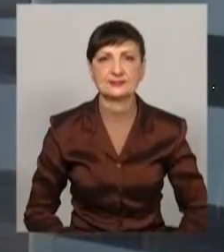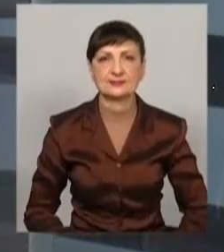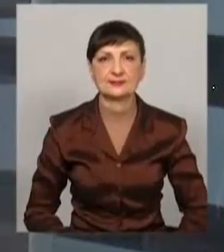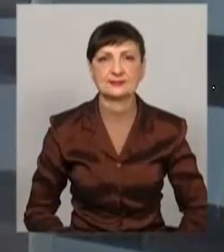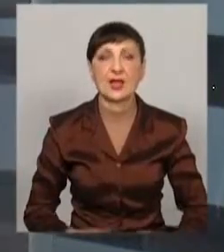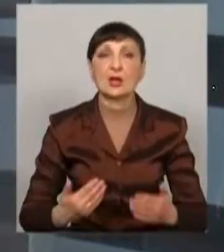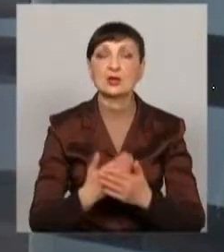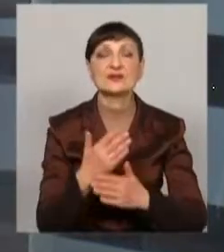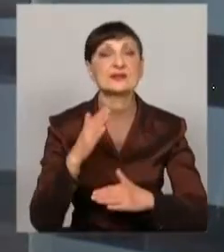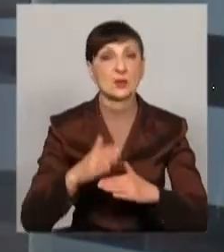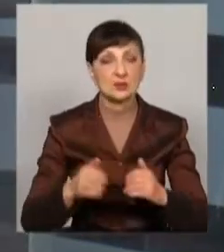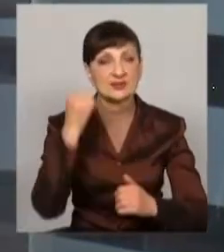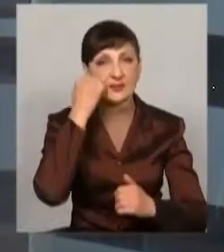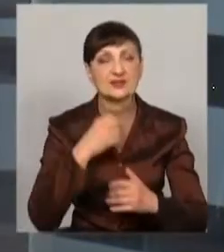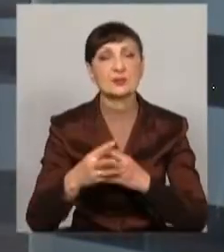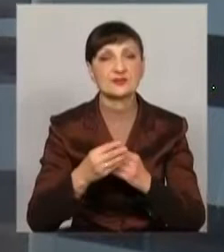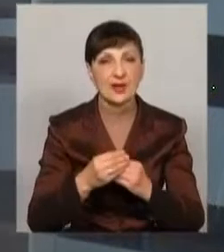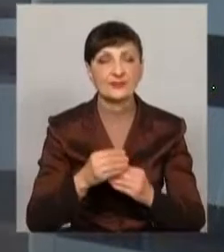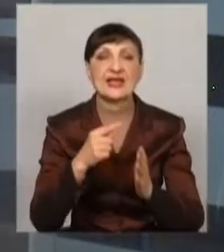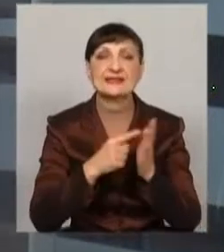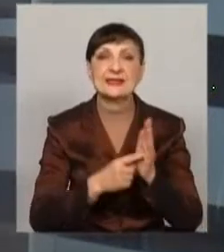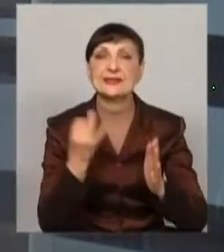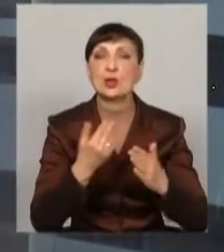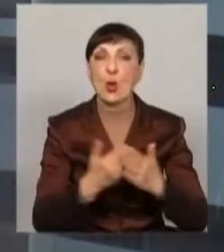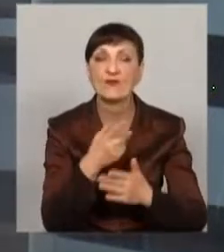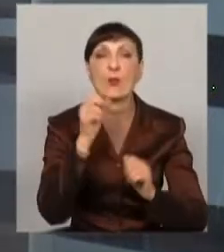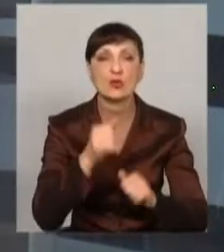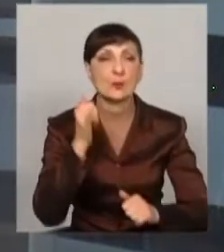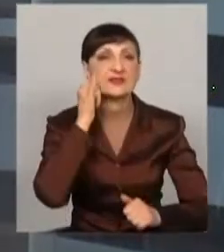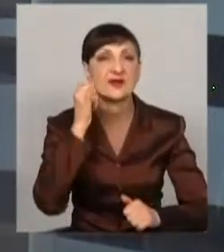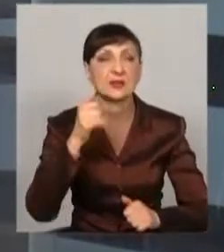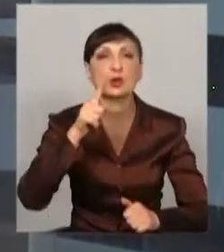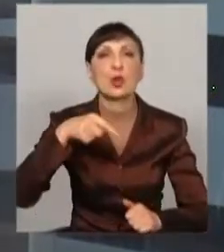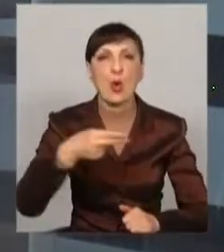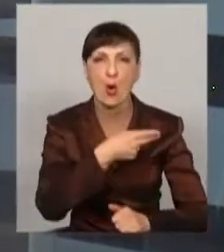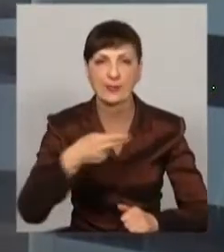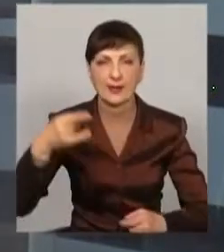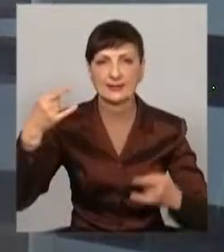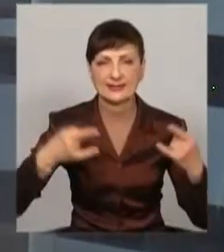На этом все. Спасибо, что были с нами. Делитесь интересными новостями по номерам,